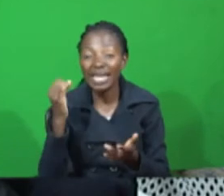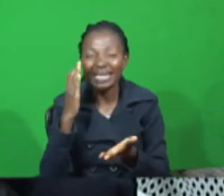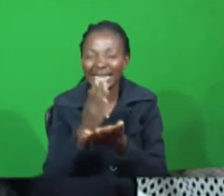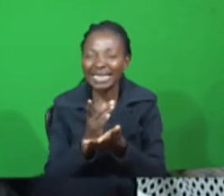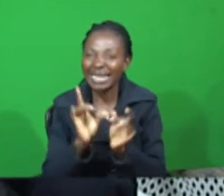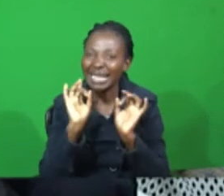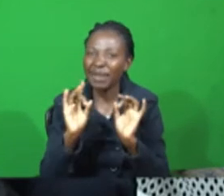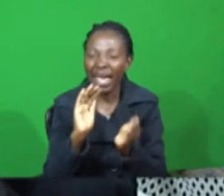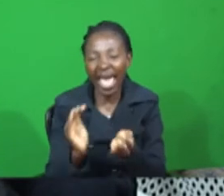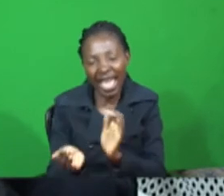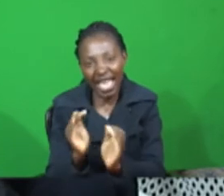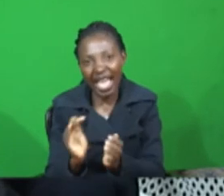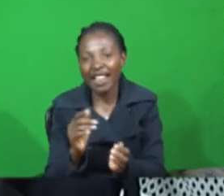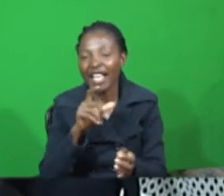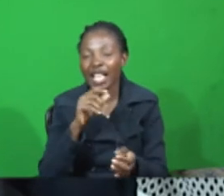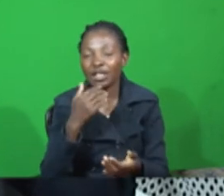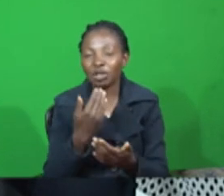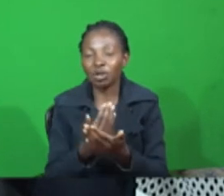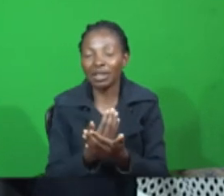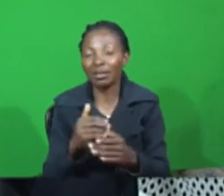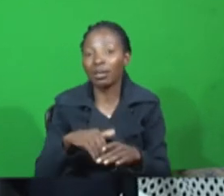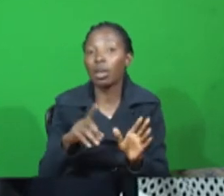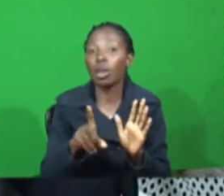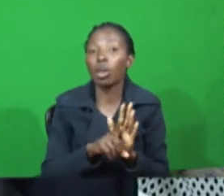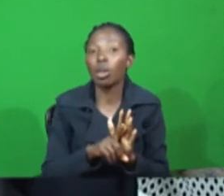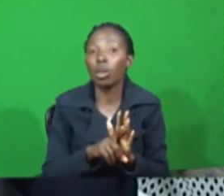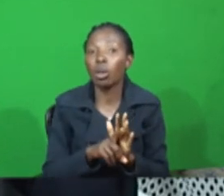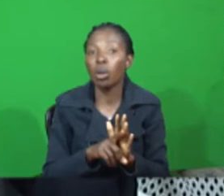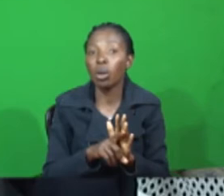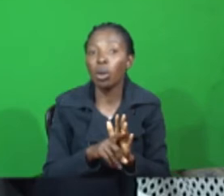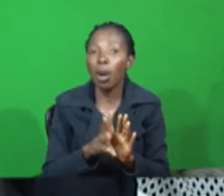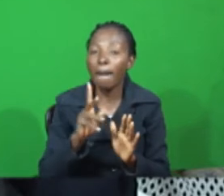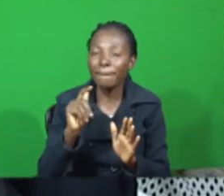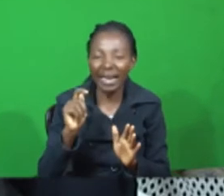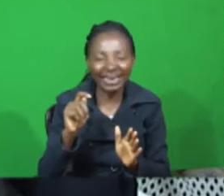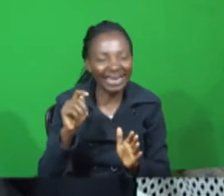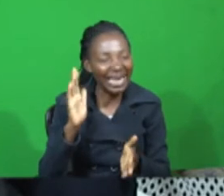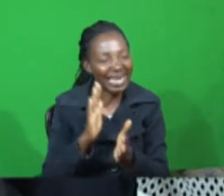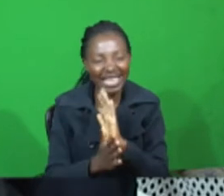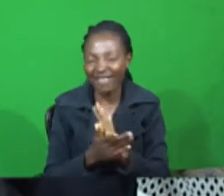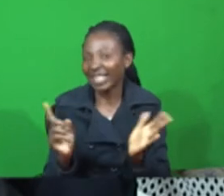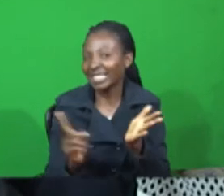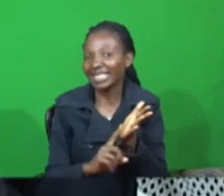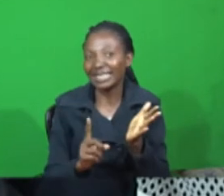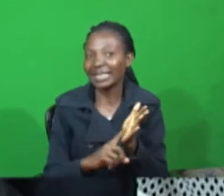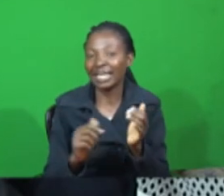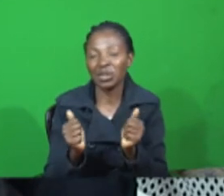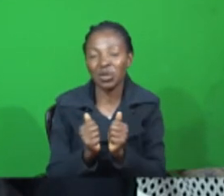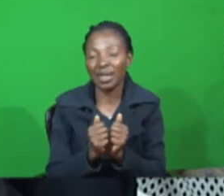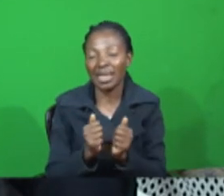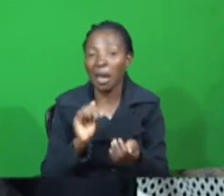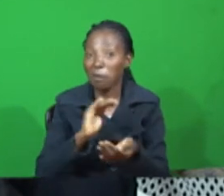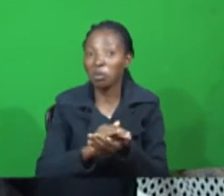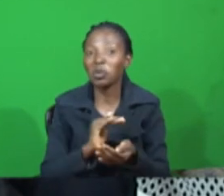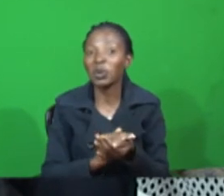Nepamiri paaive napo. But bhaibheri manje riri kuti iye Judha haana kuzorara naTamari muroora.